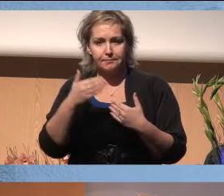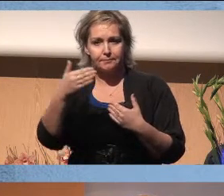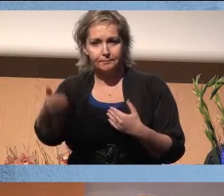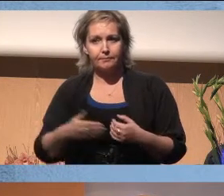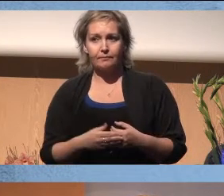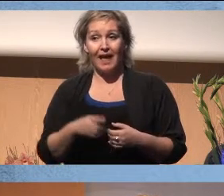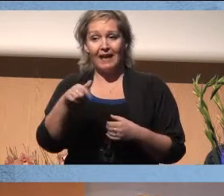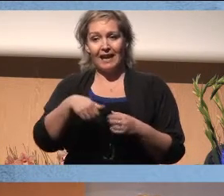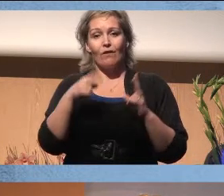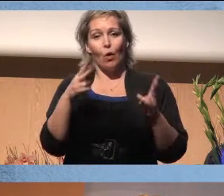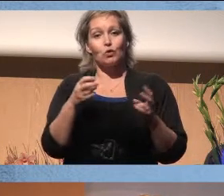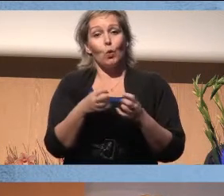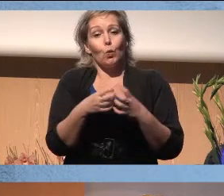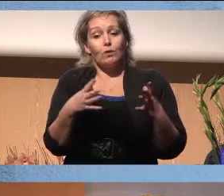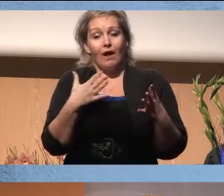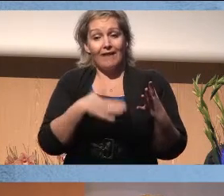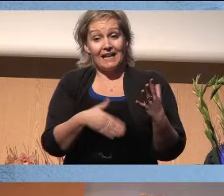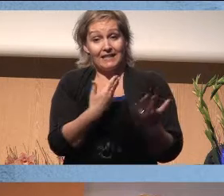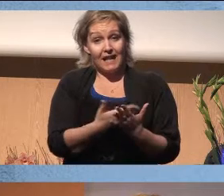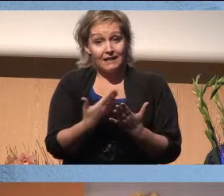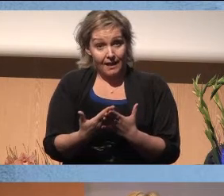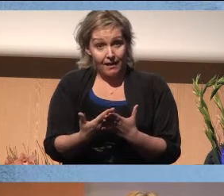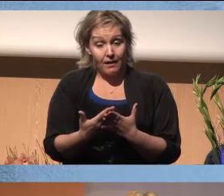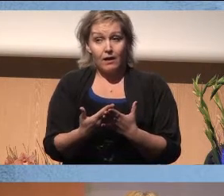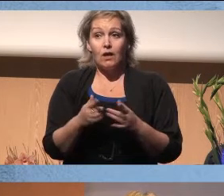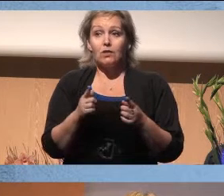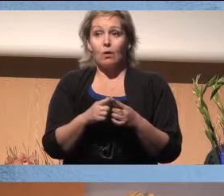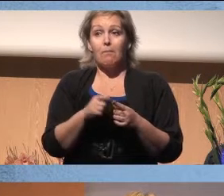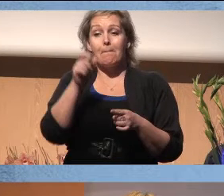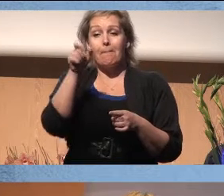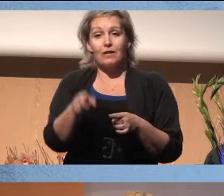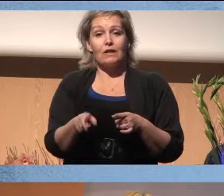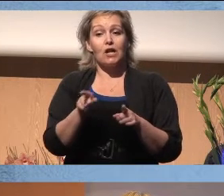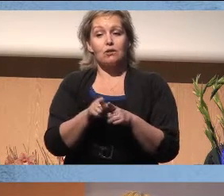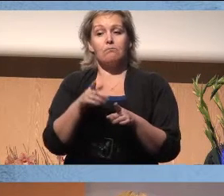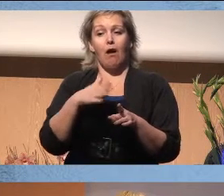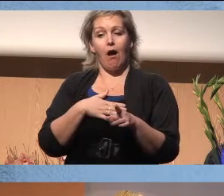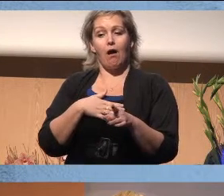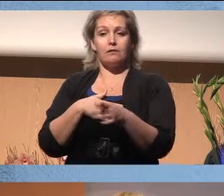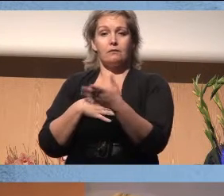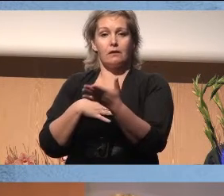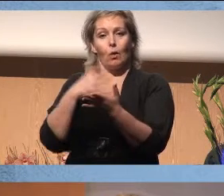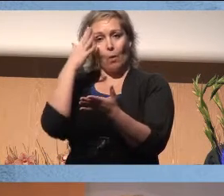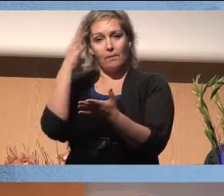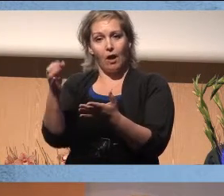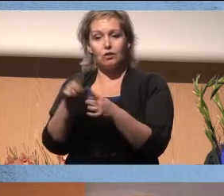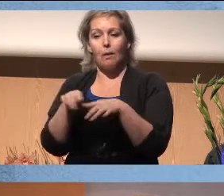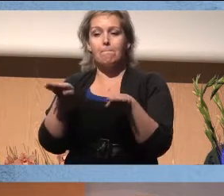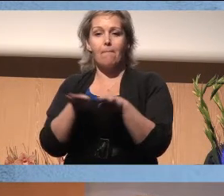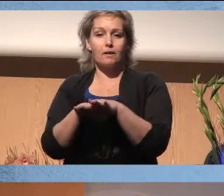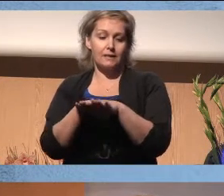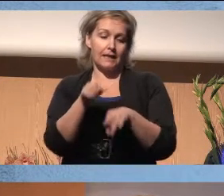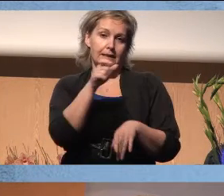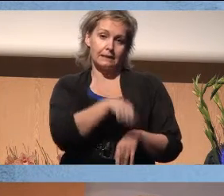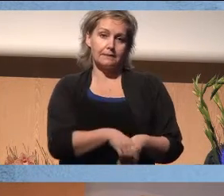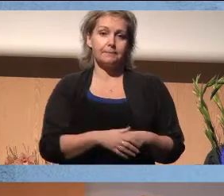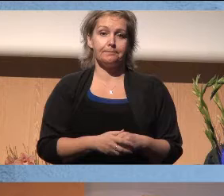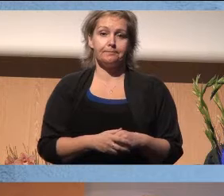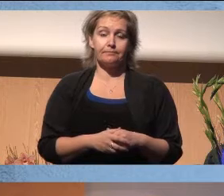Vi krever også utvikling av helsetjenestene med personell som da har kompetanser som passer.